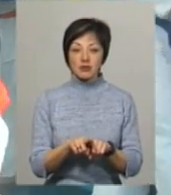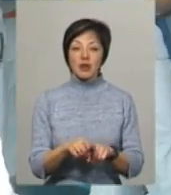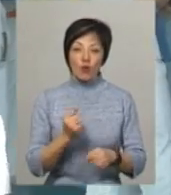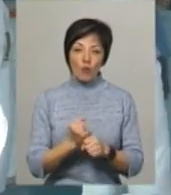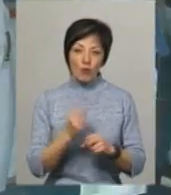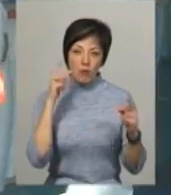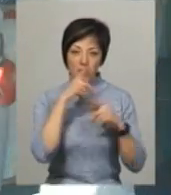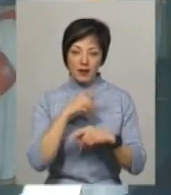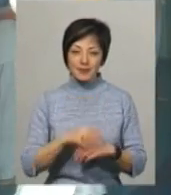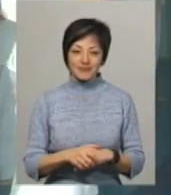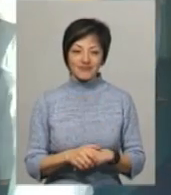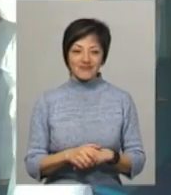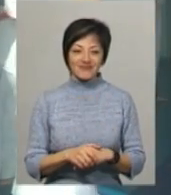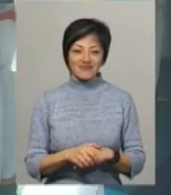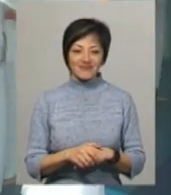хоча я теж роблю помилки.